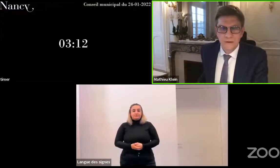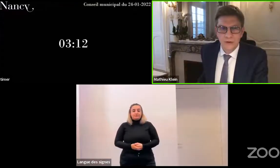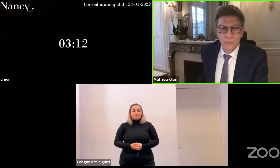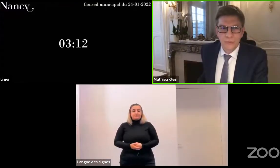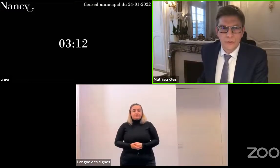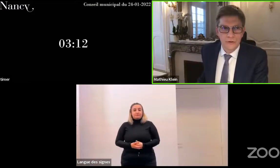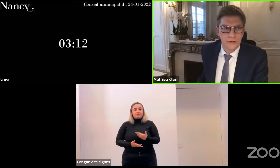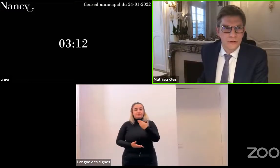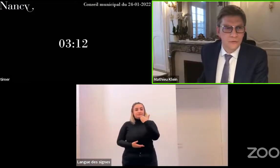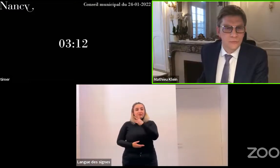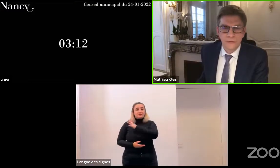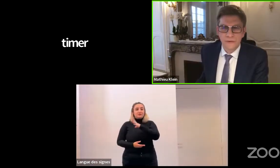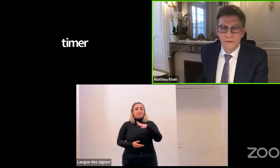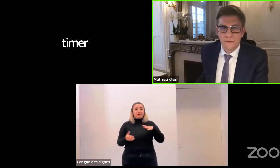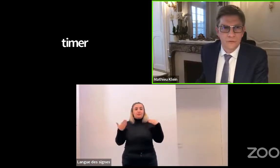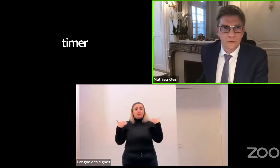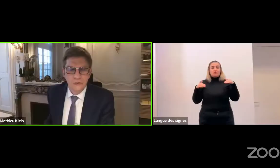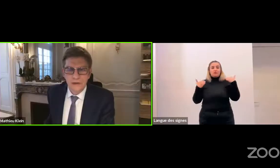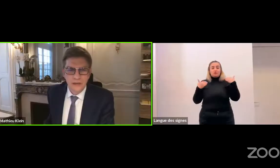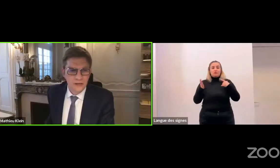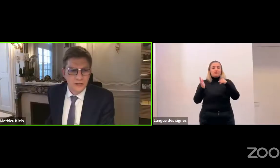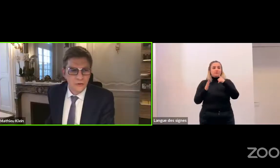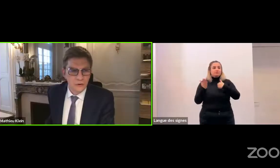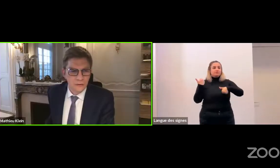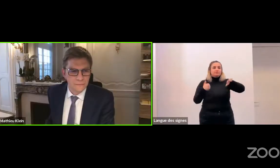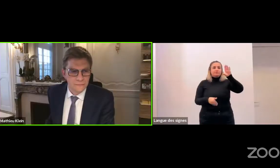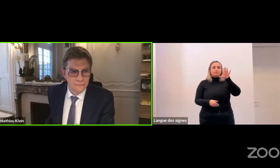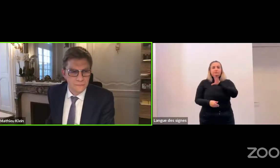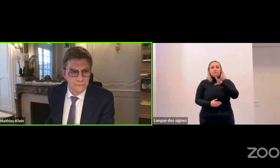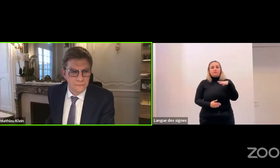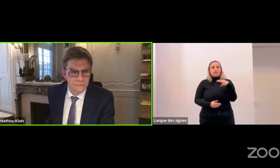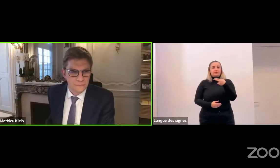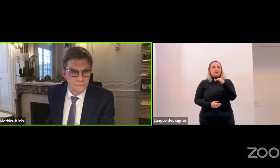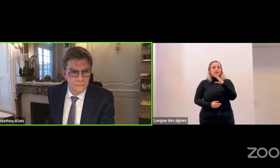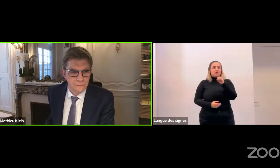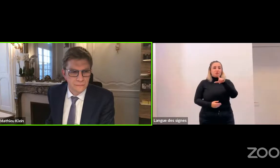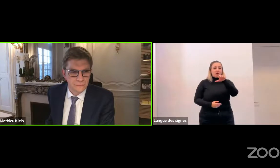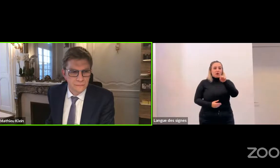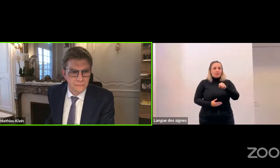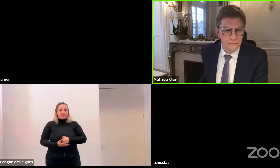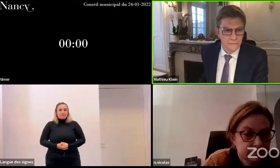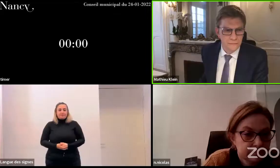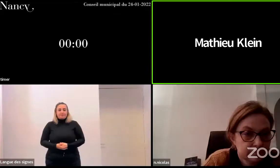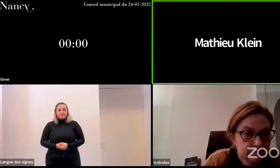Merci Valérie Debord. J'ai une demande d'intervention de Nadège Nicolas.